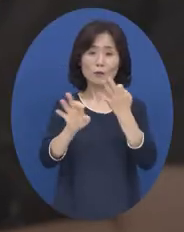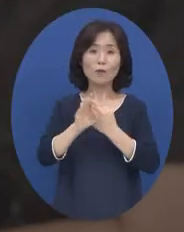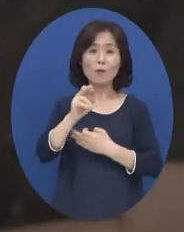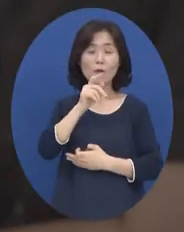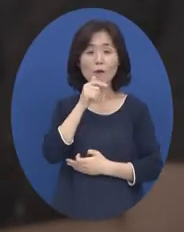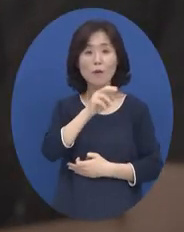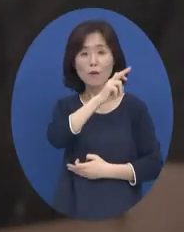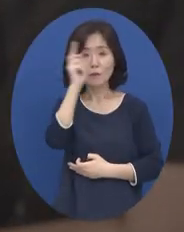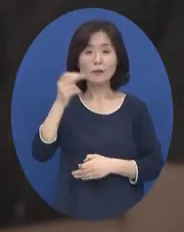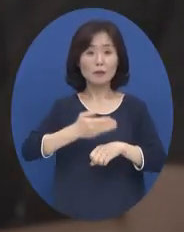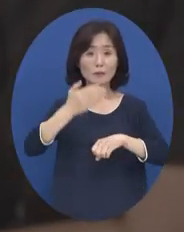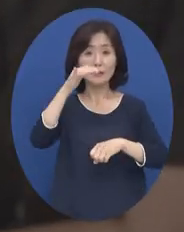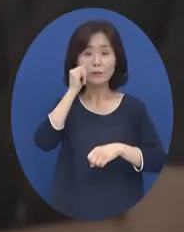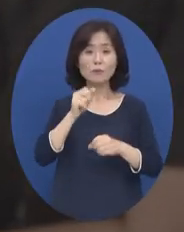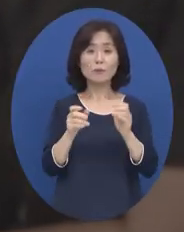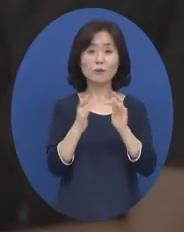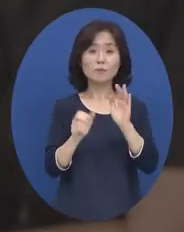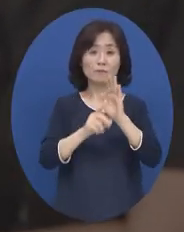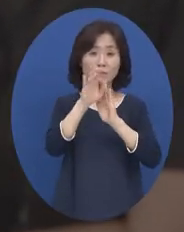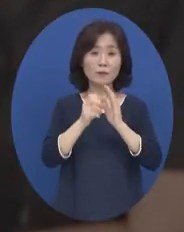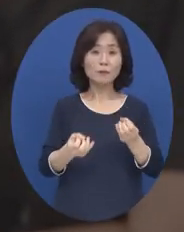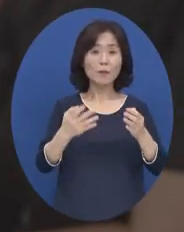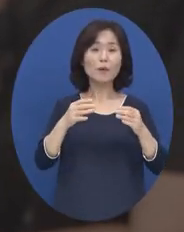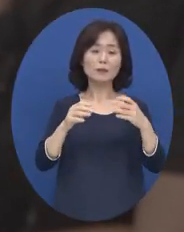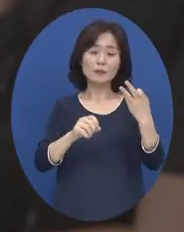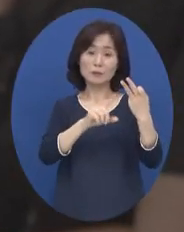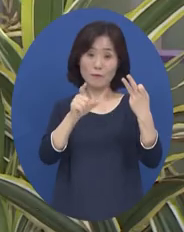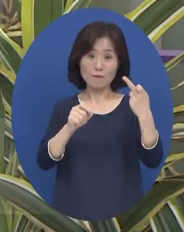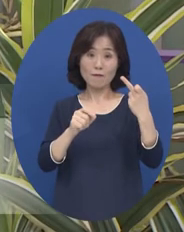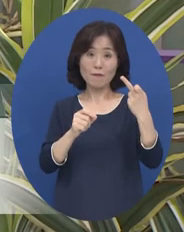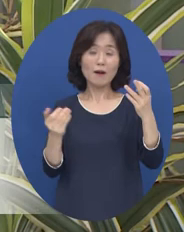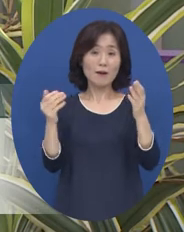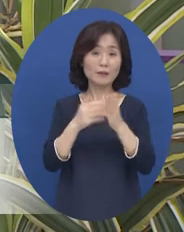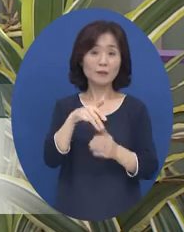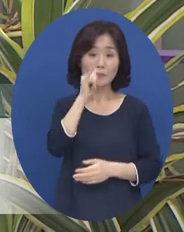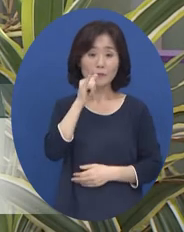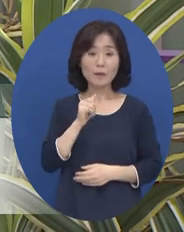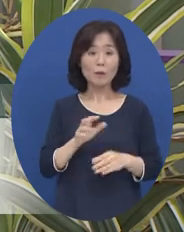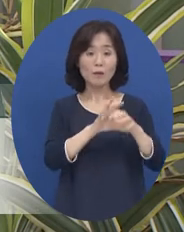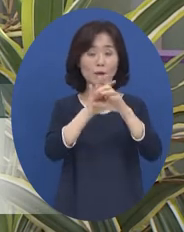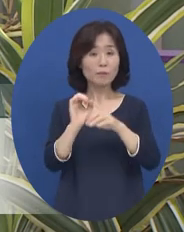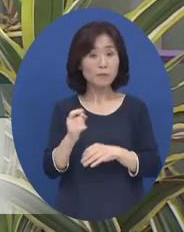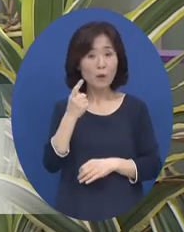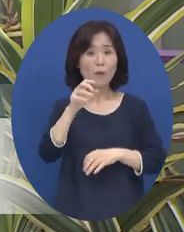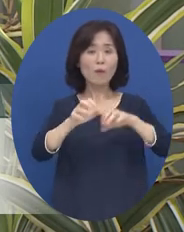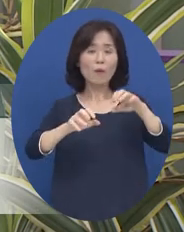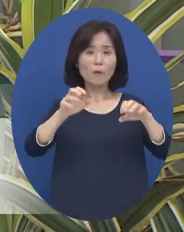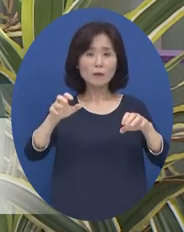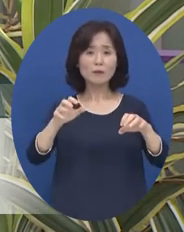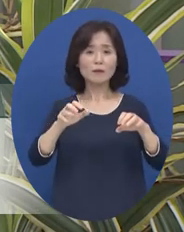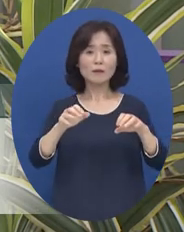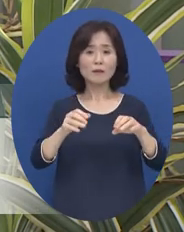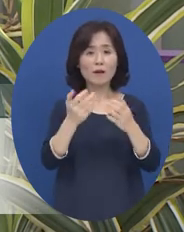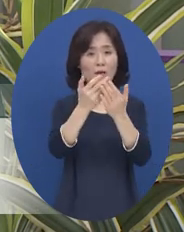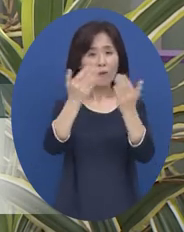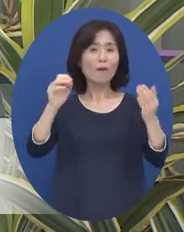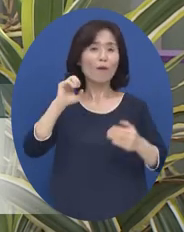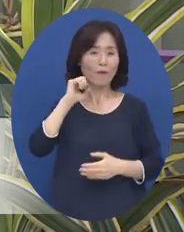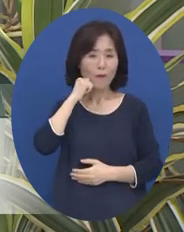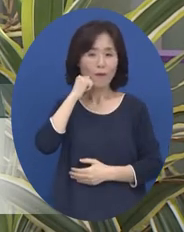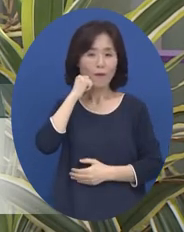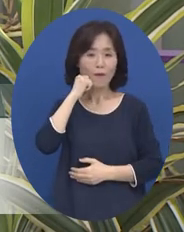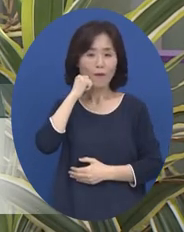진행되는 온라인 경문 쇼 는 올해 말까지 이어집니다 코로나 1 그로 인해 현장에서 전시를 받이기 어려운데